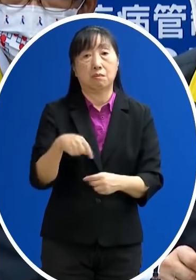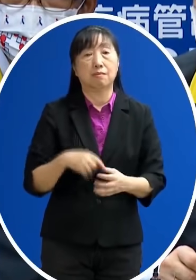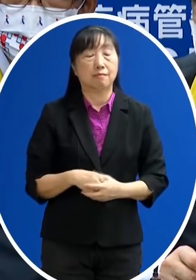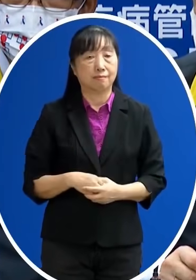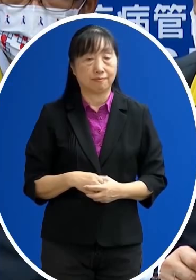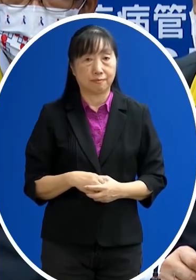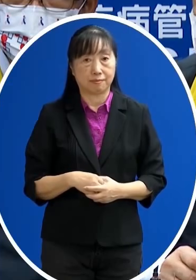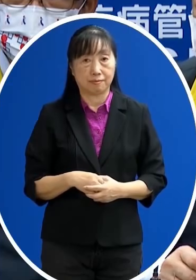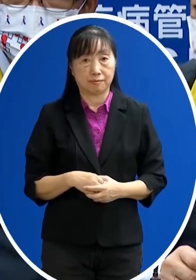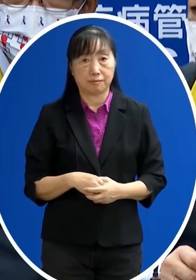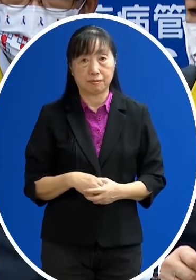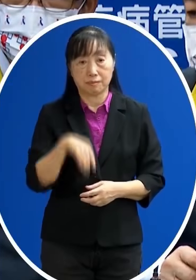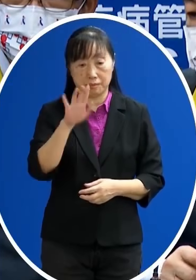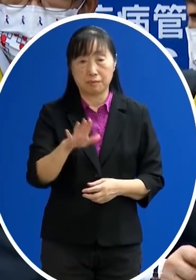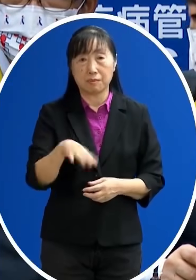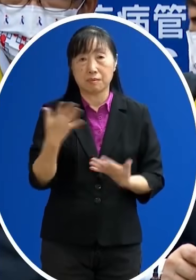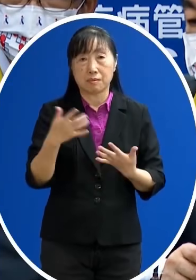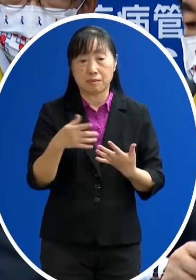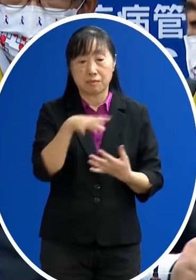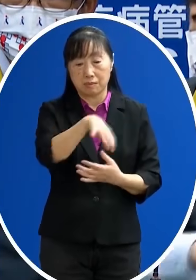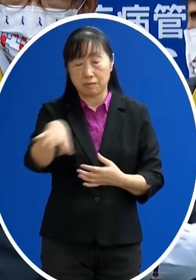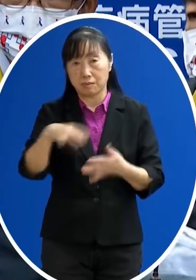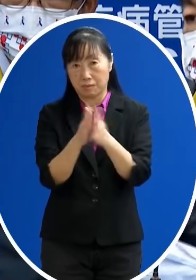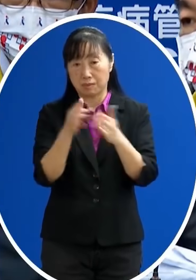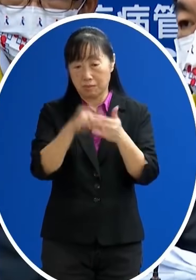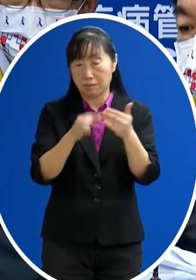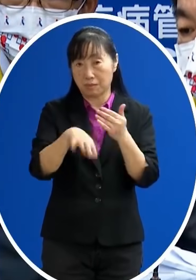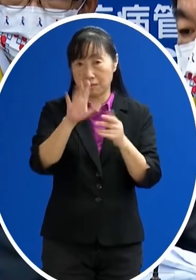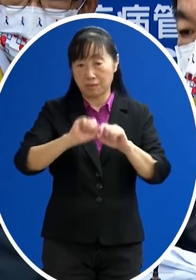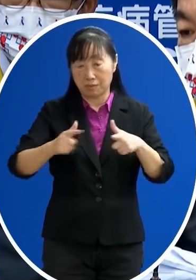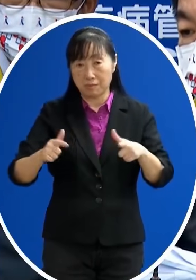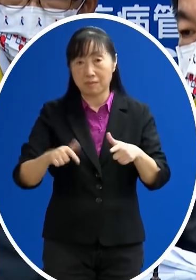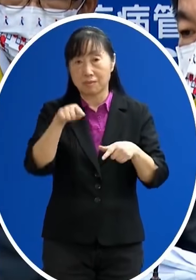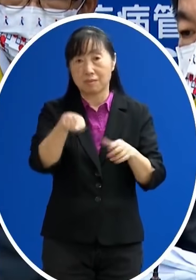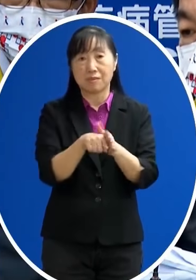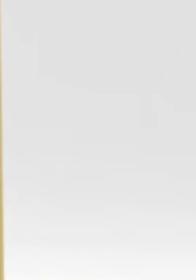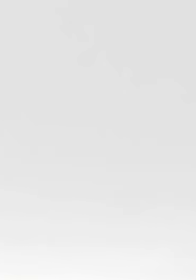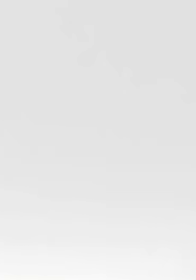一下都还是会有哈个别的一些相关的规定，可能跟大家来做报告。